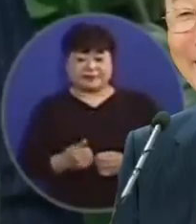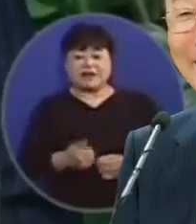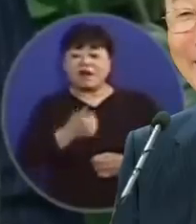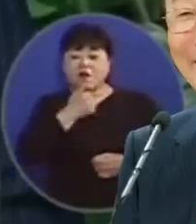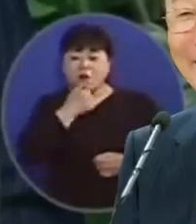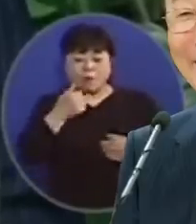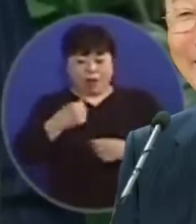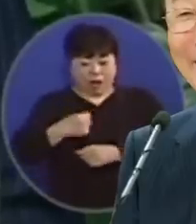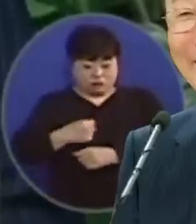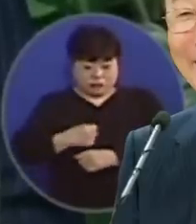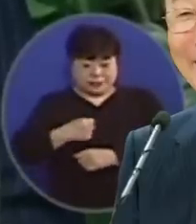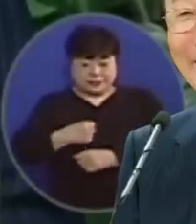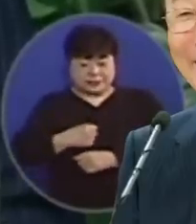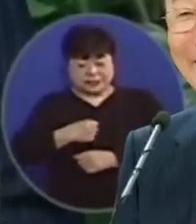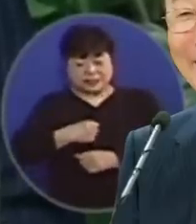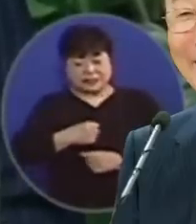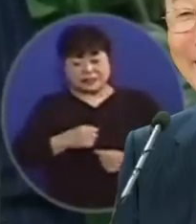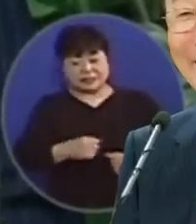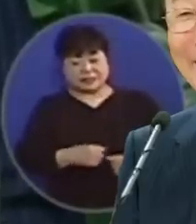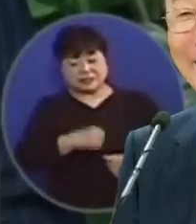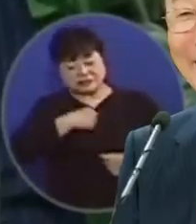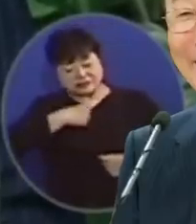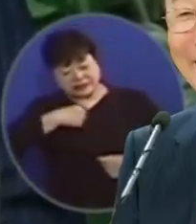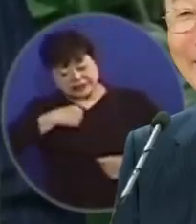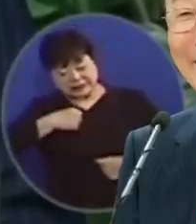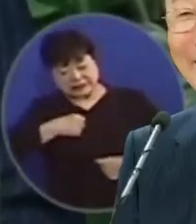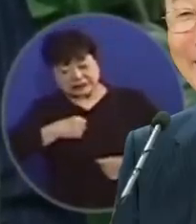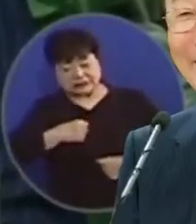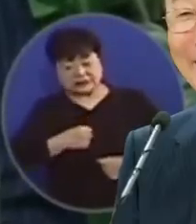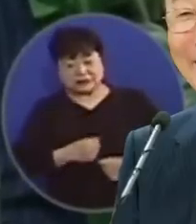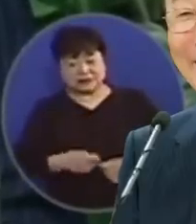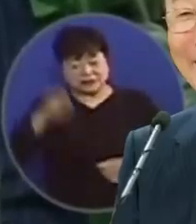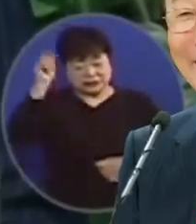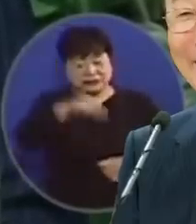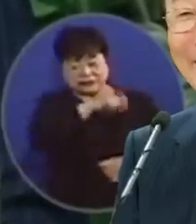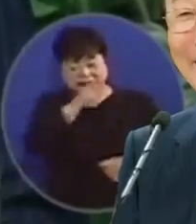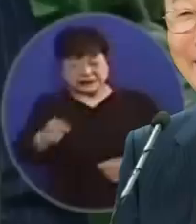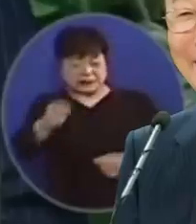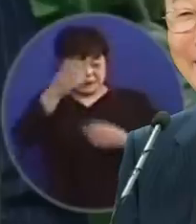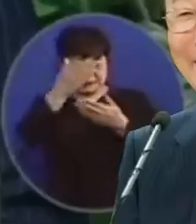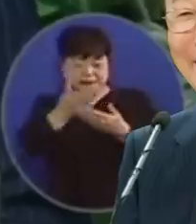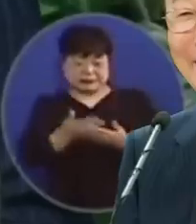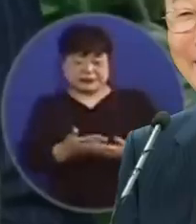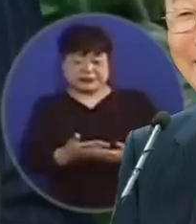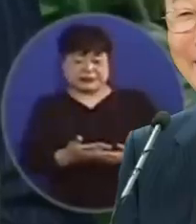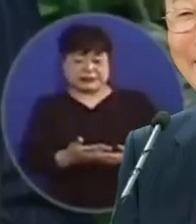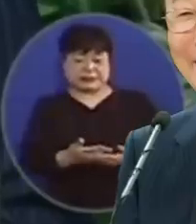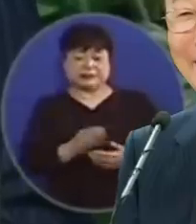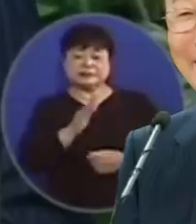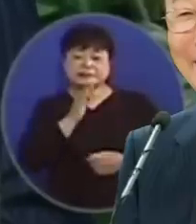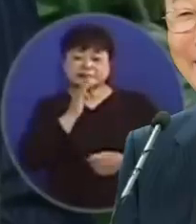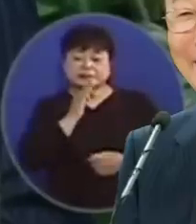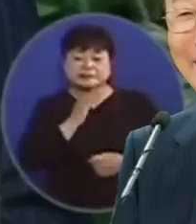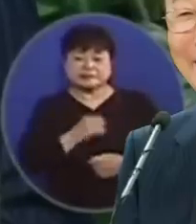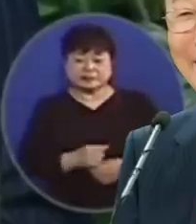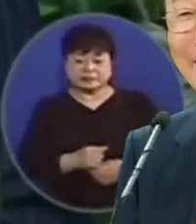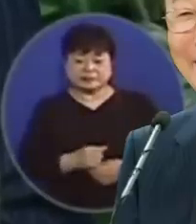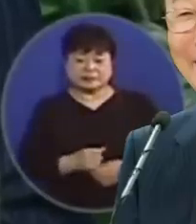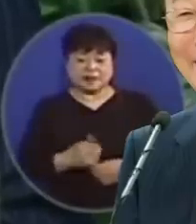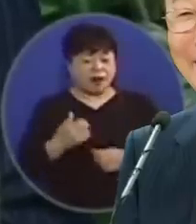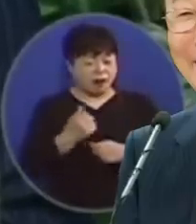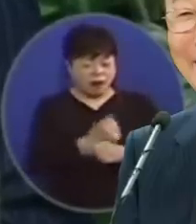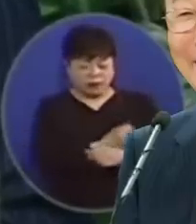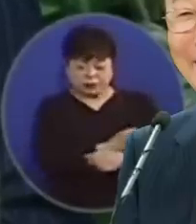로마의 군인들에게 끌려가서 채찍에 맞았습니다. 그 장정이